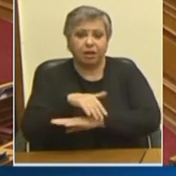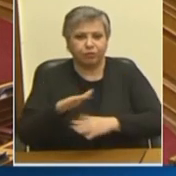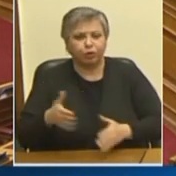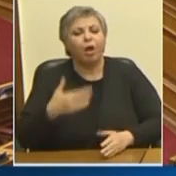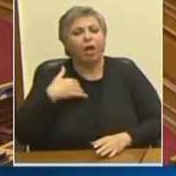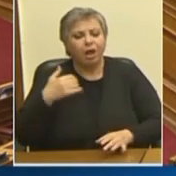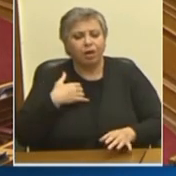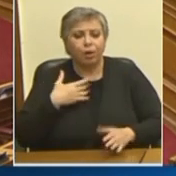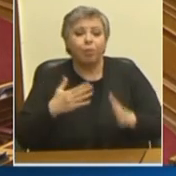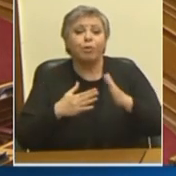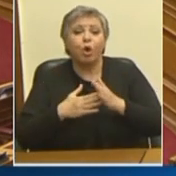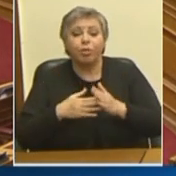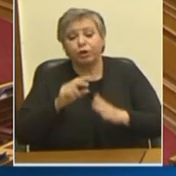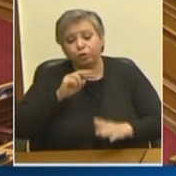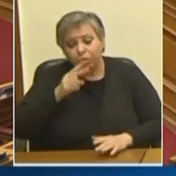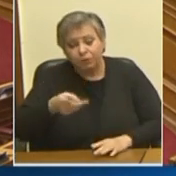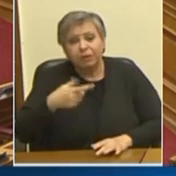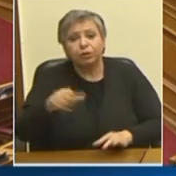επιμένουν σε αυτό. Είναι άσχετοι.